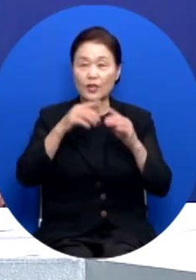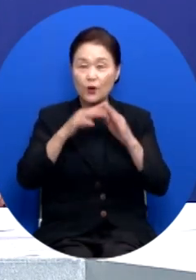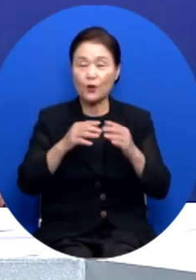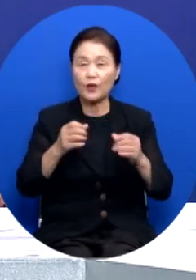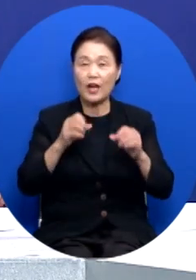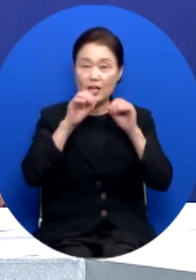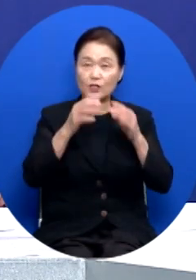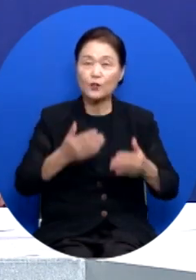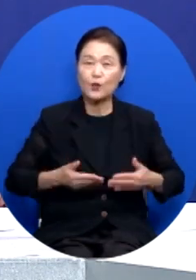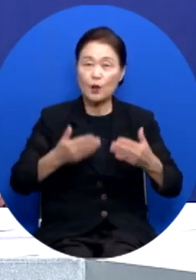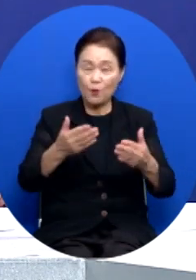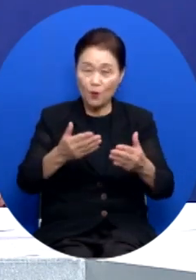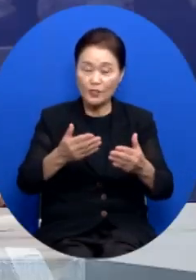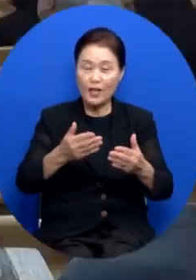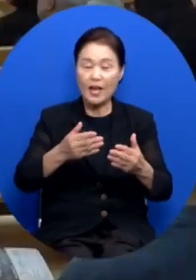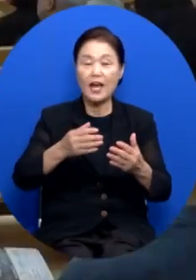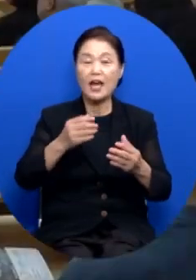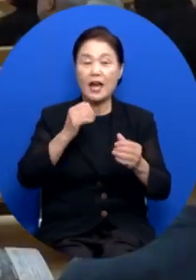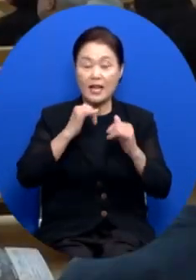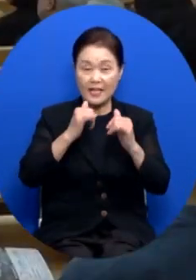각각 수상했습니다.